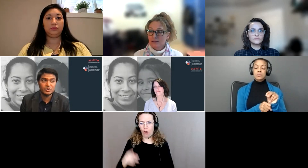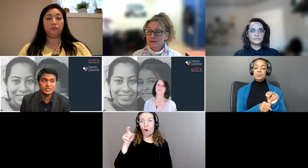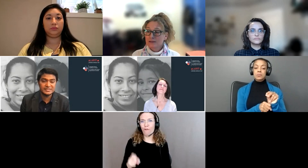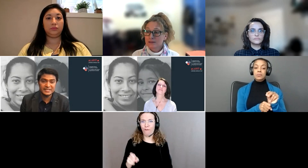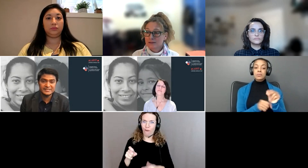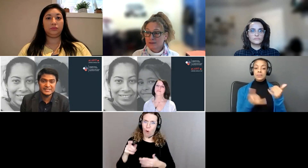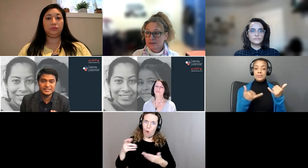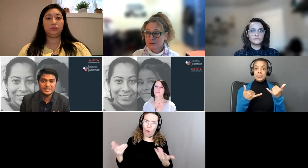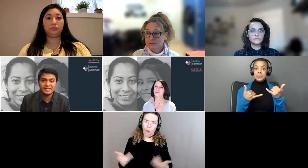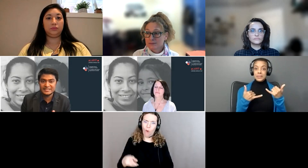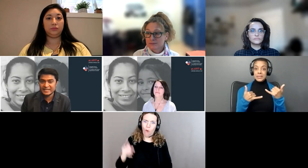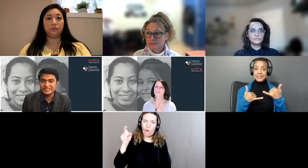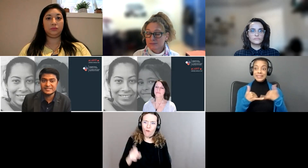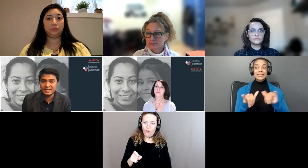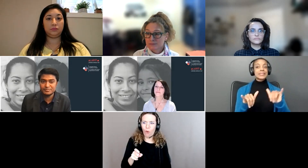travers